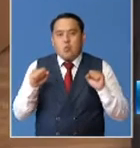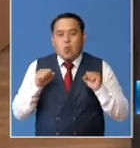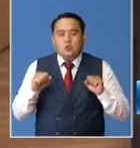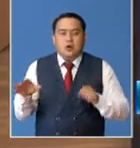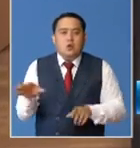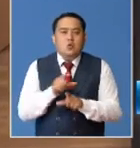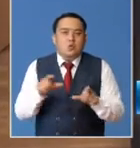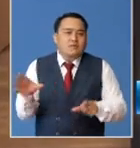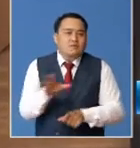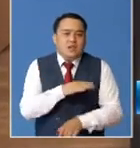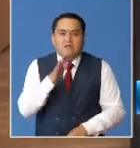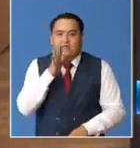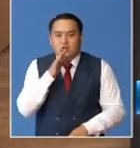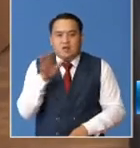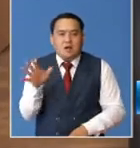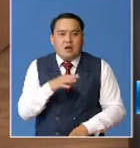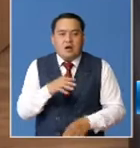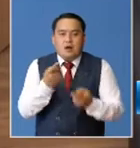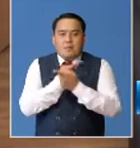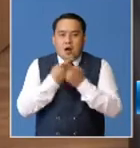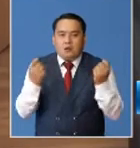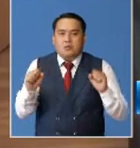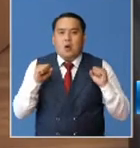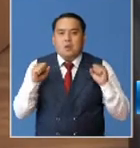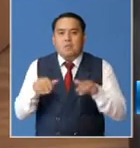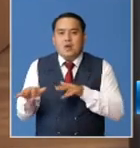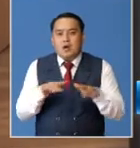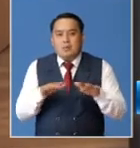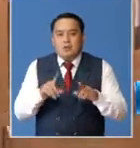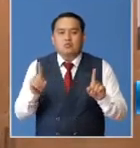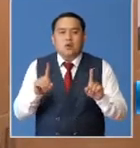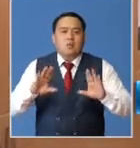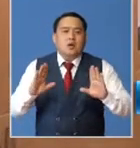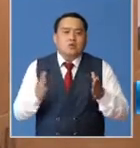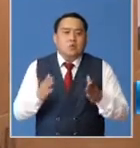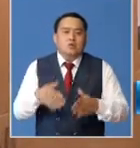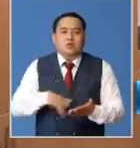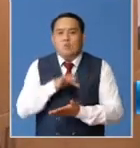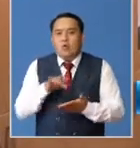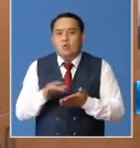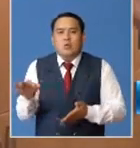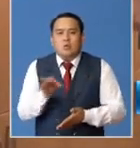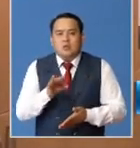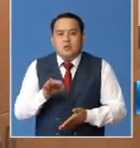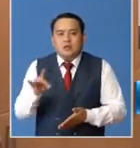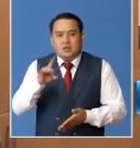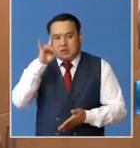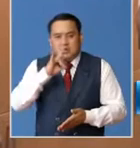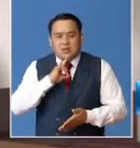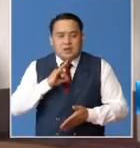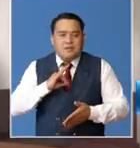спортом людей всех возрастов, а также освещают все спортивные мероприятия, которые проходят в нашем городе и области в